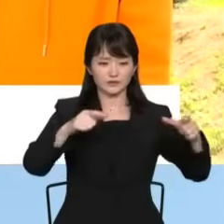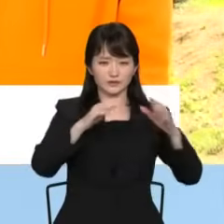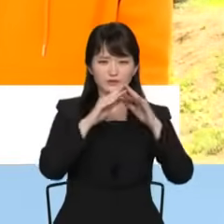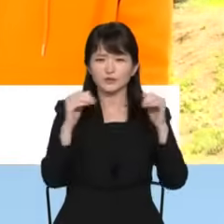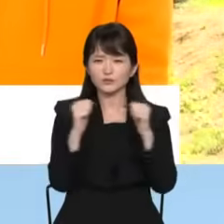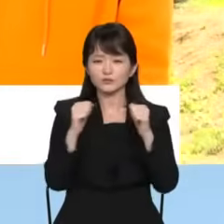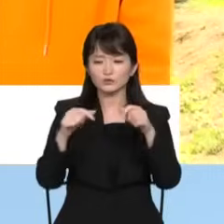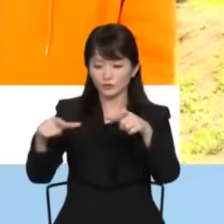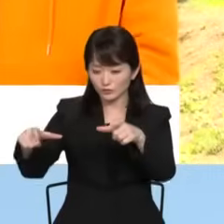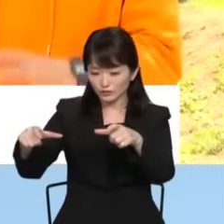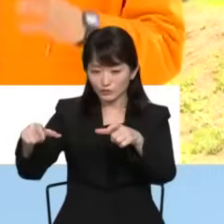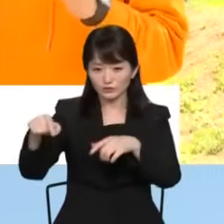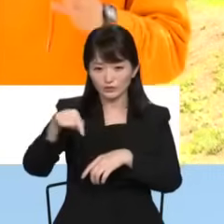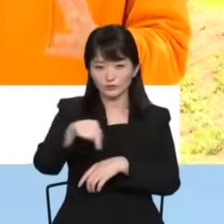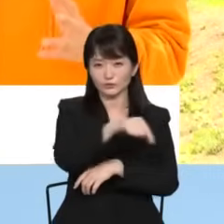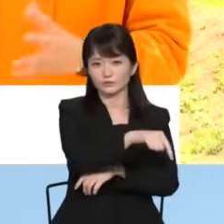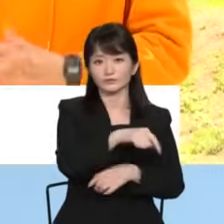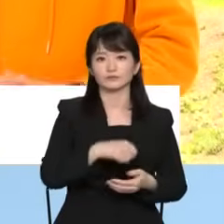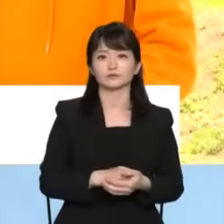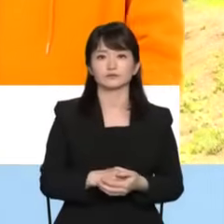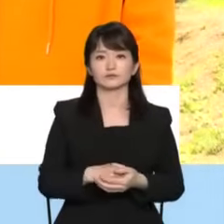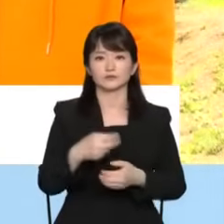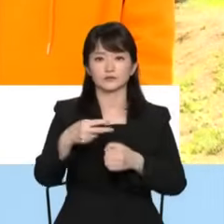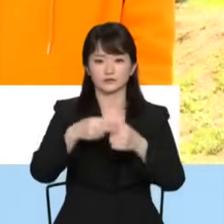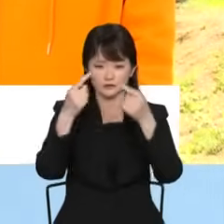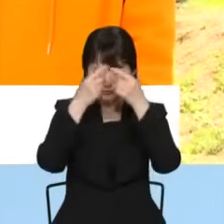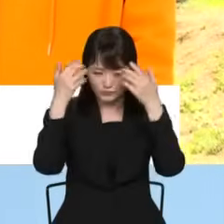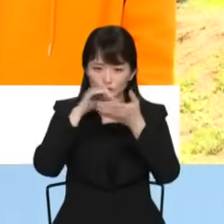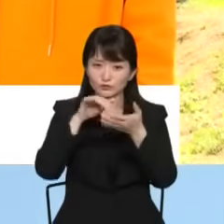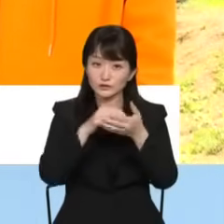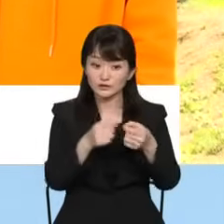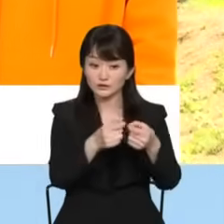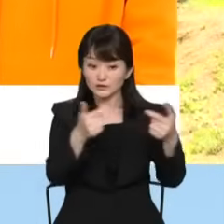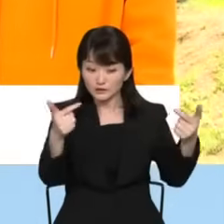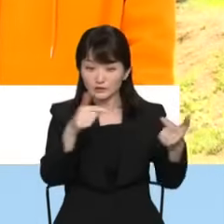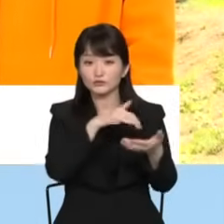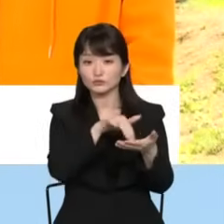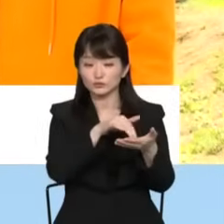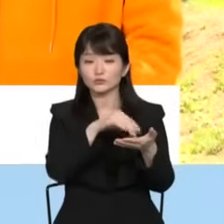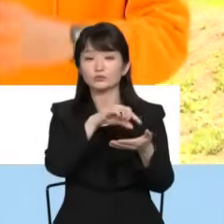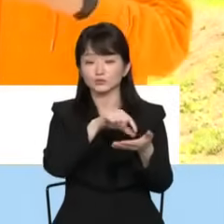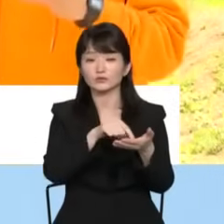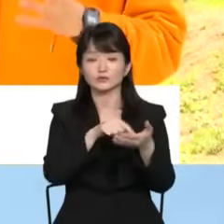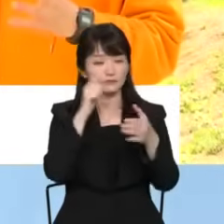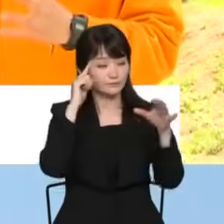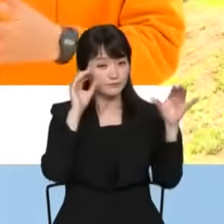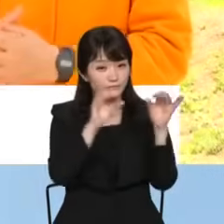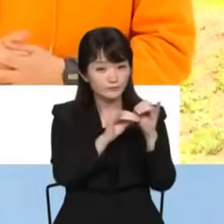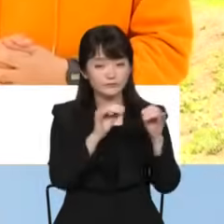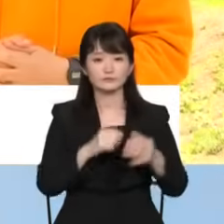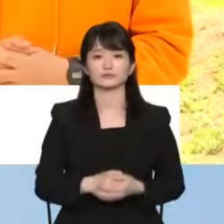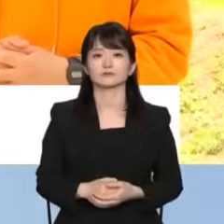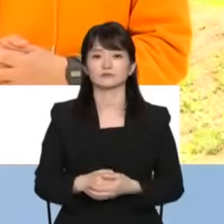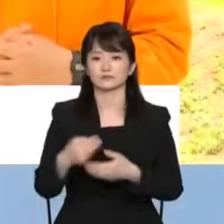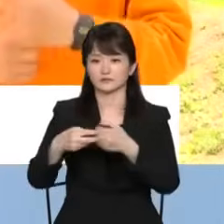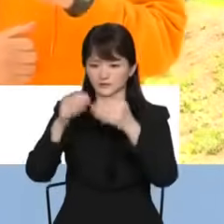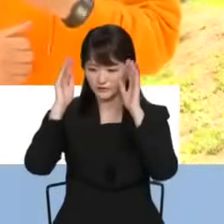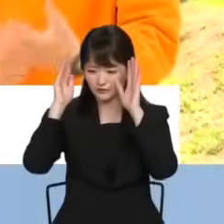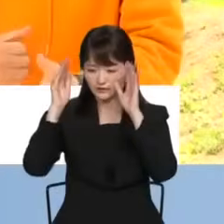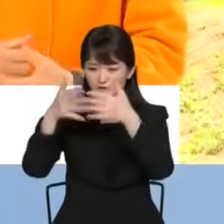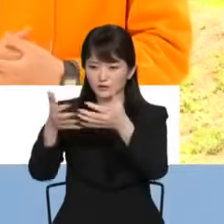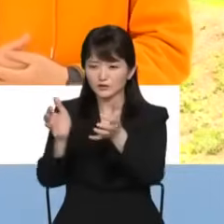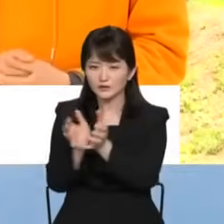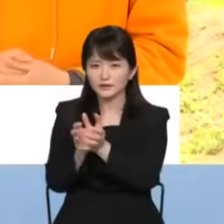지역에 그 쿼터만큼의 의대를 신설하는 것 정도에 대해서는 찬성하고요. 그리고 의공학 분야, 그러니까